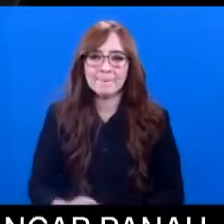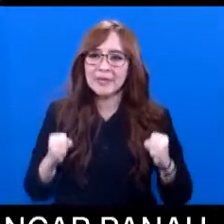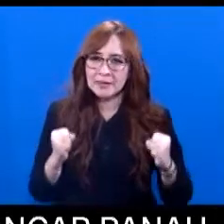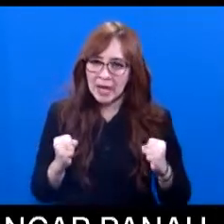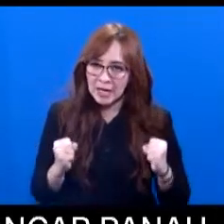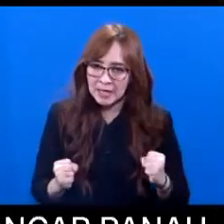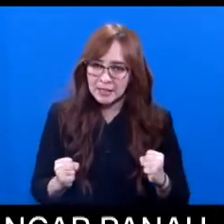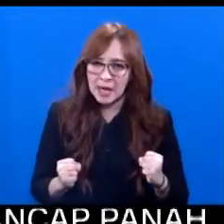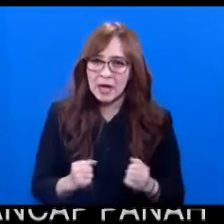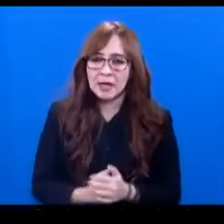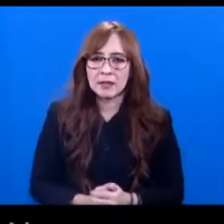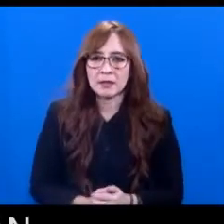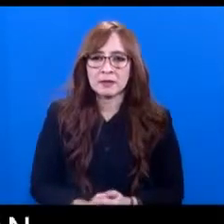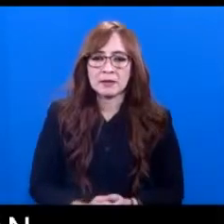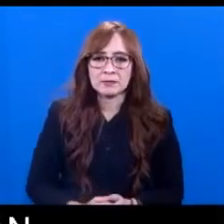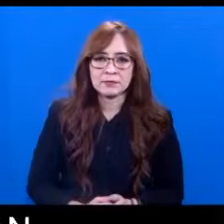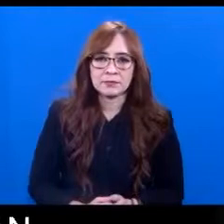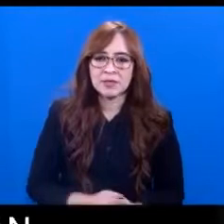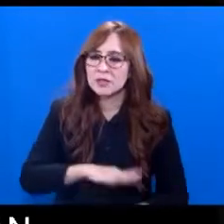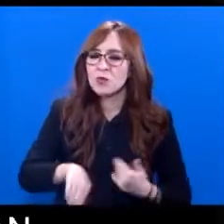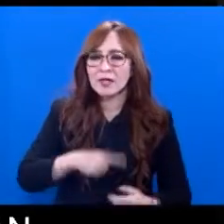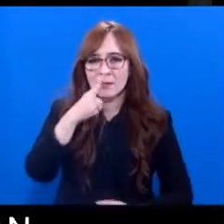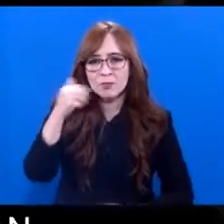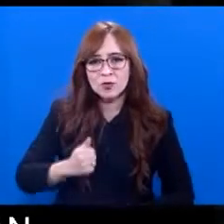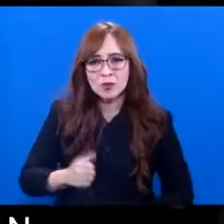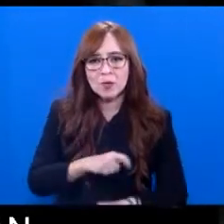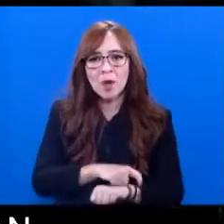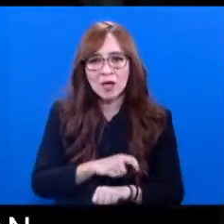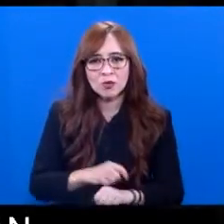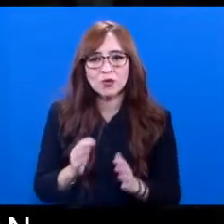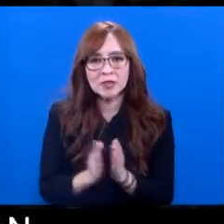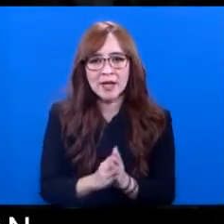membutuhkan waktu dan biaya yang tidak sedikit. Tim Liputan, CNN Indonesia, Jakarta.